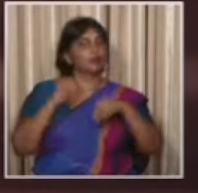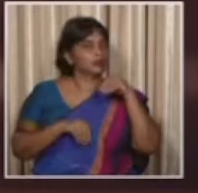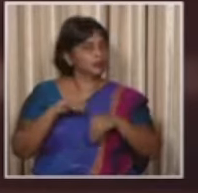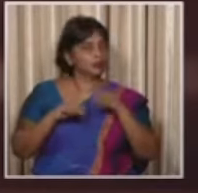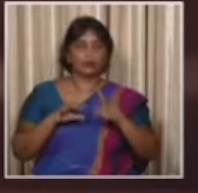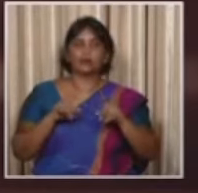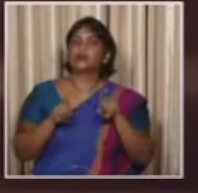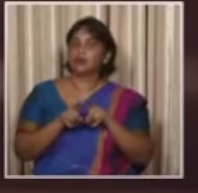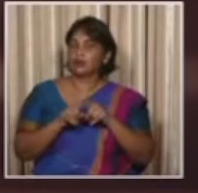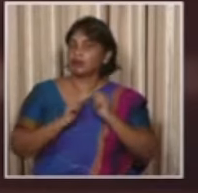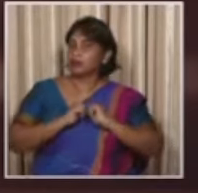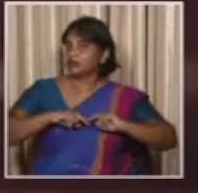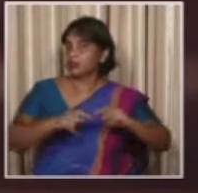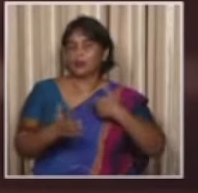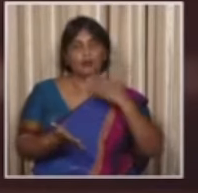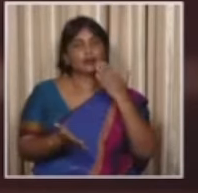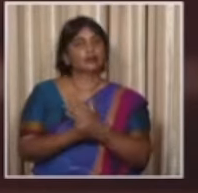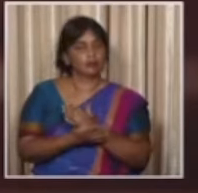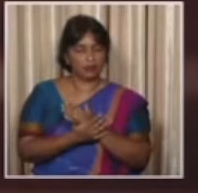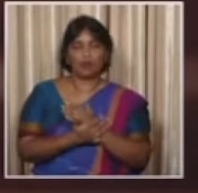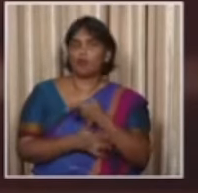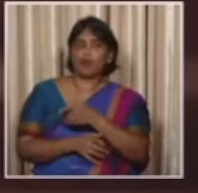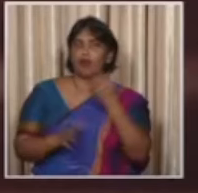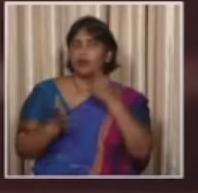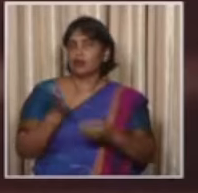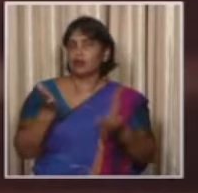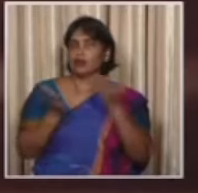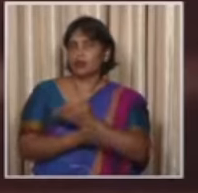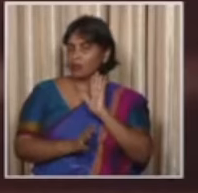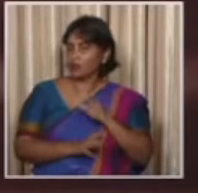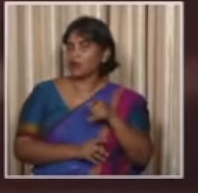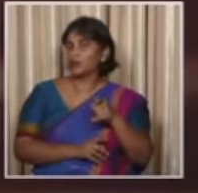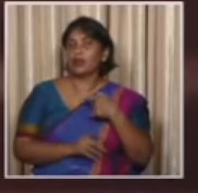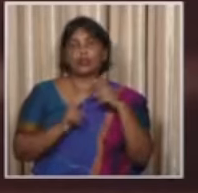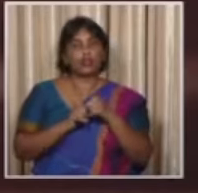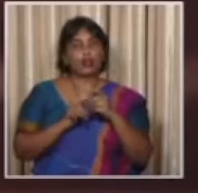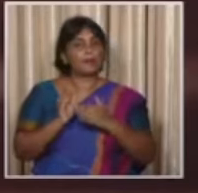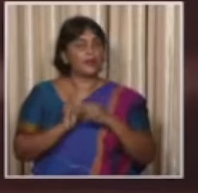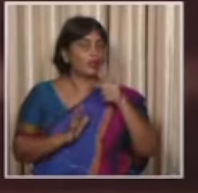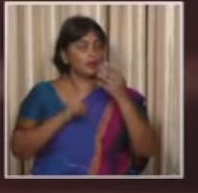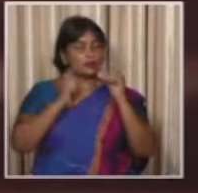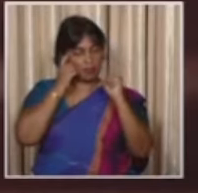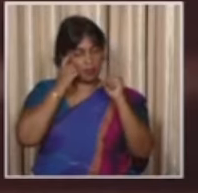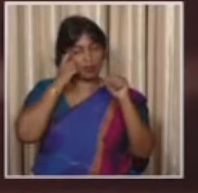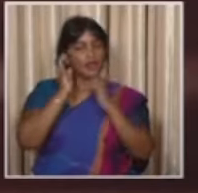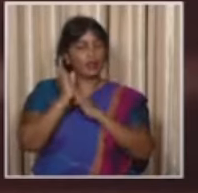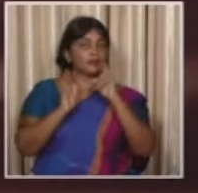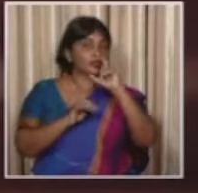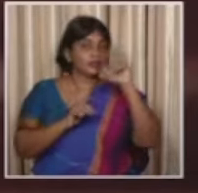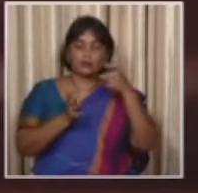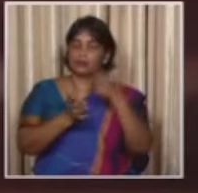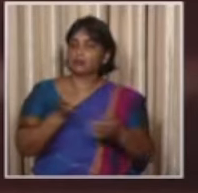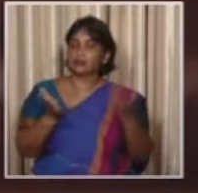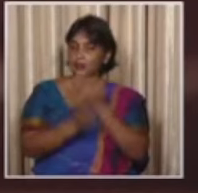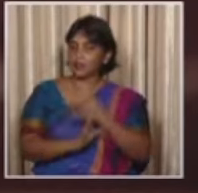තීන්දුවක් නිසා ඒක ක්‍රියාත්මක කිරීම නැවැත්තුවා. මොකක්ද ඒ කිවිසුමෙන් යෝජනා කළේ? ඒකෙන් ඩොලර් මිලියන 450ක් MCC කිවිසුම